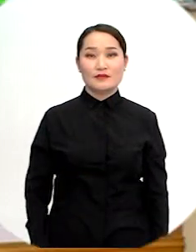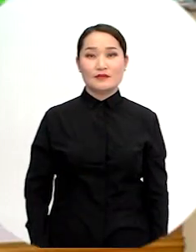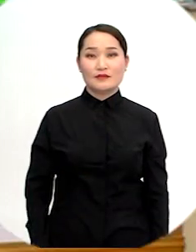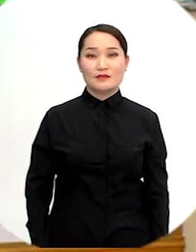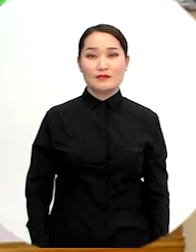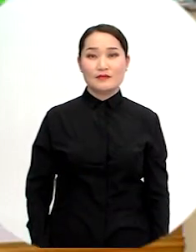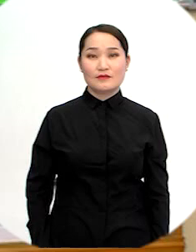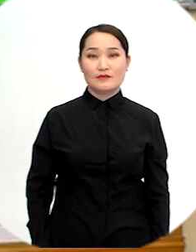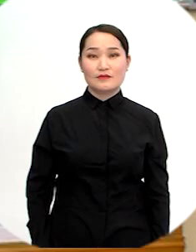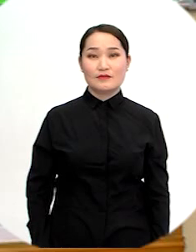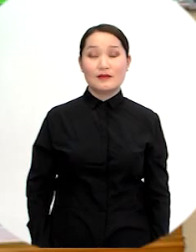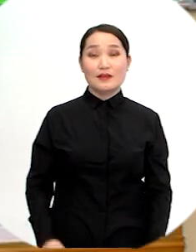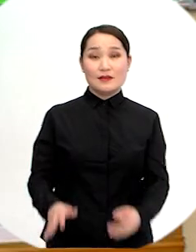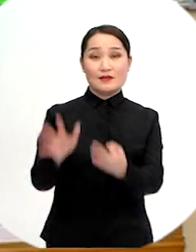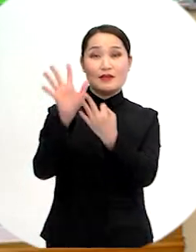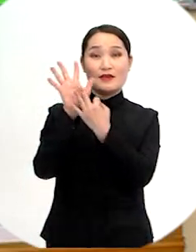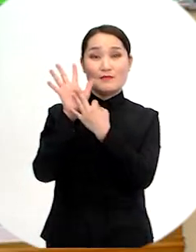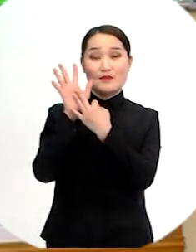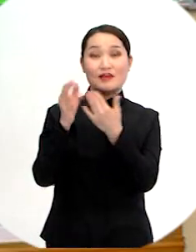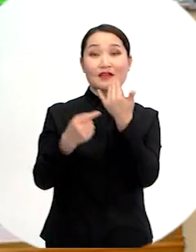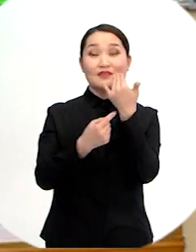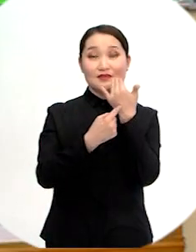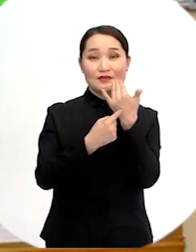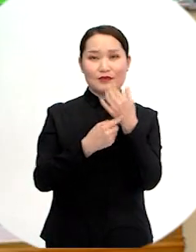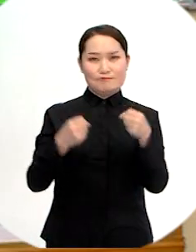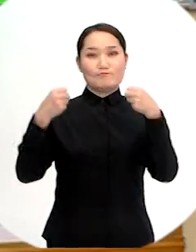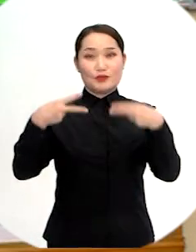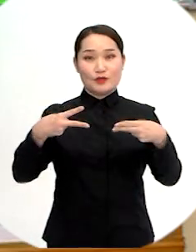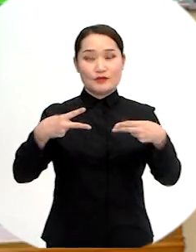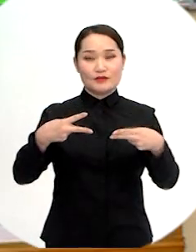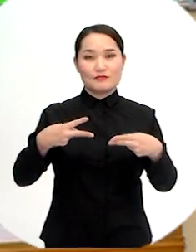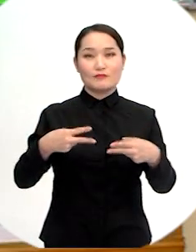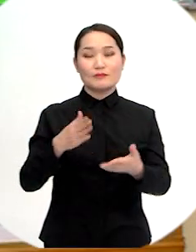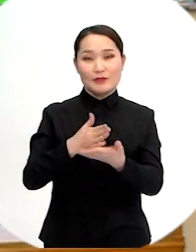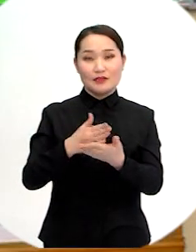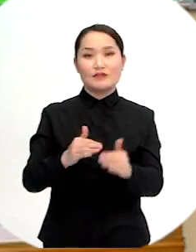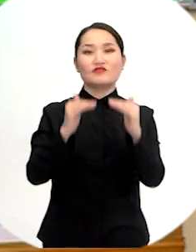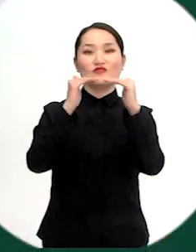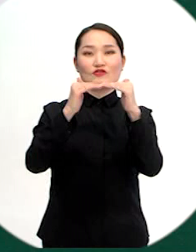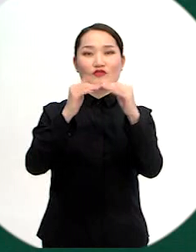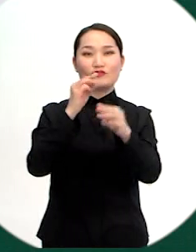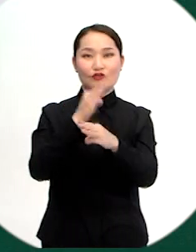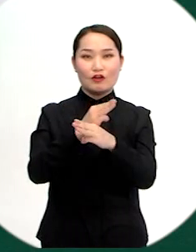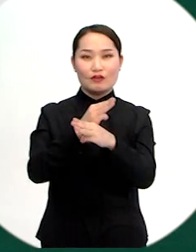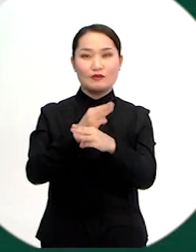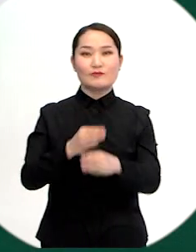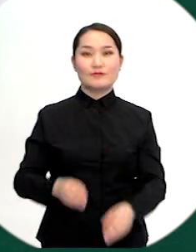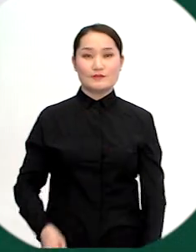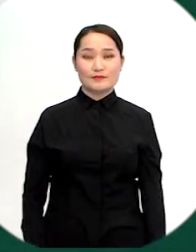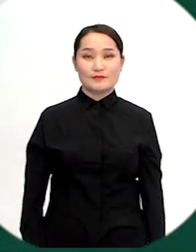Бидний 8 цэцэг маань тэгвэл тэнцүү хуваагдсан учраас тэгш тоо юм бэ.